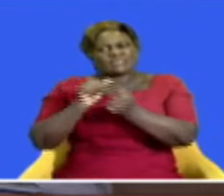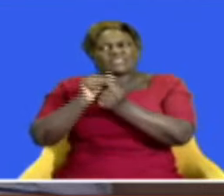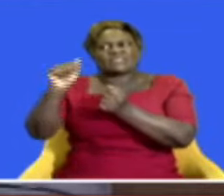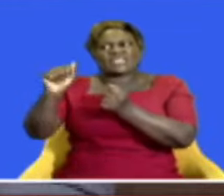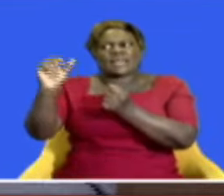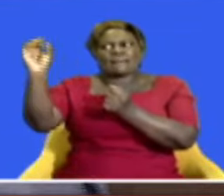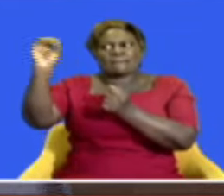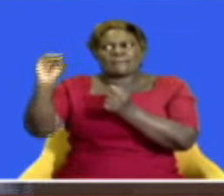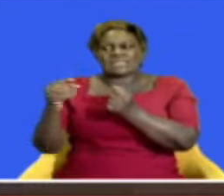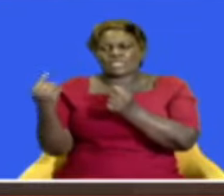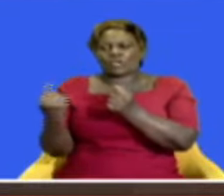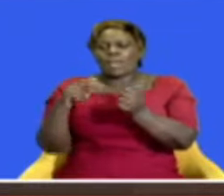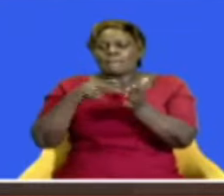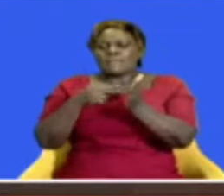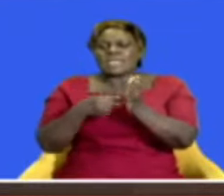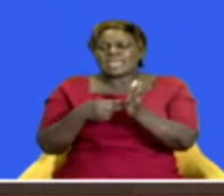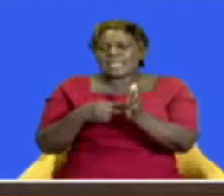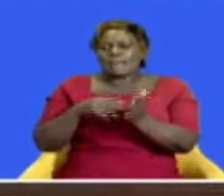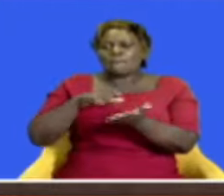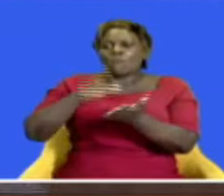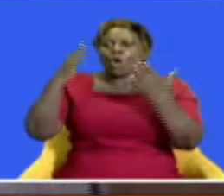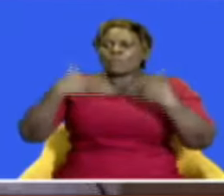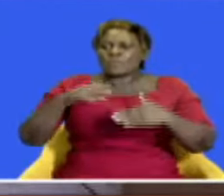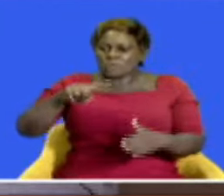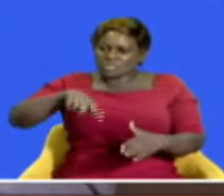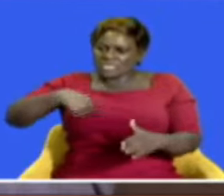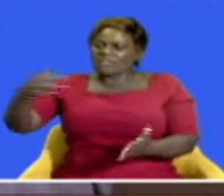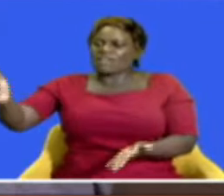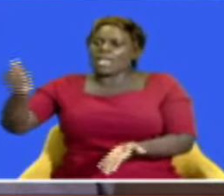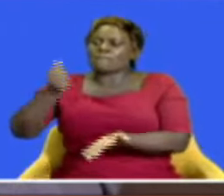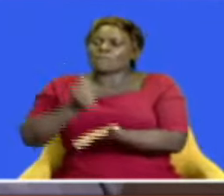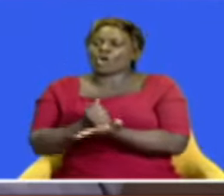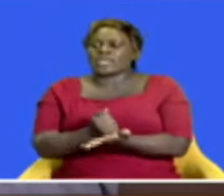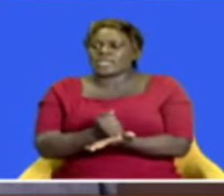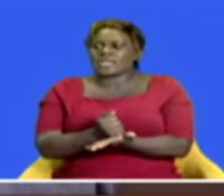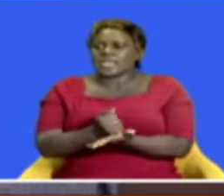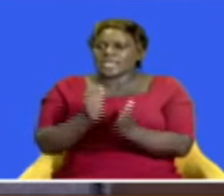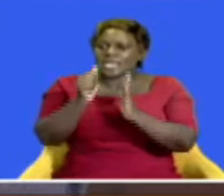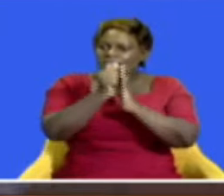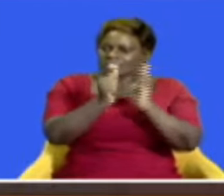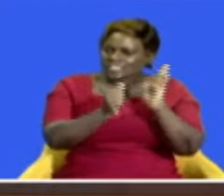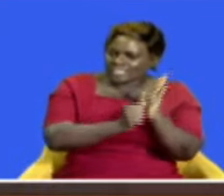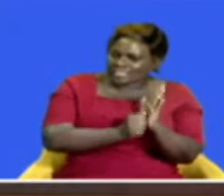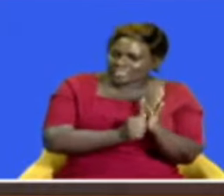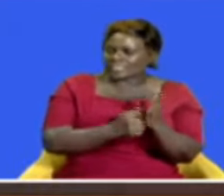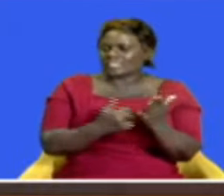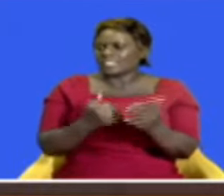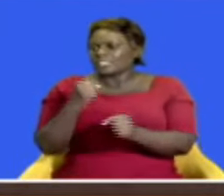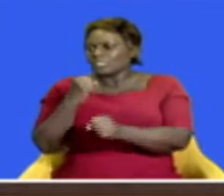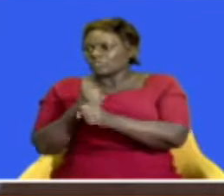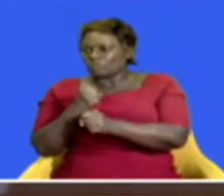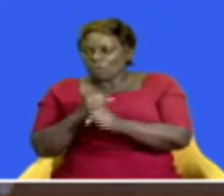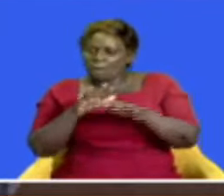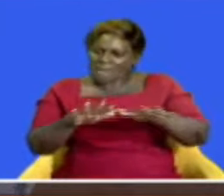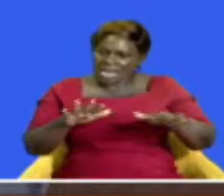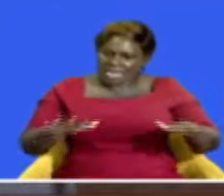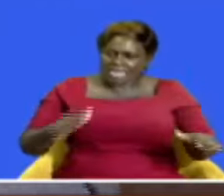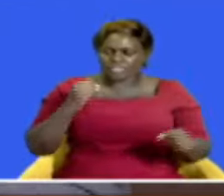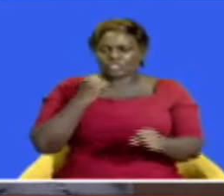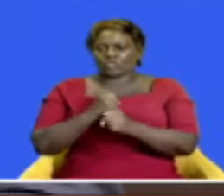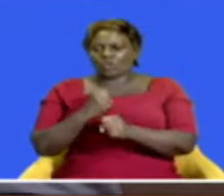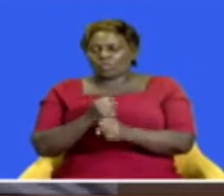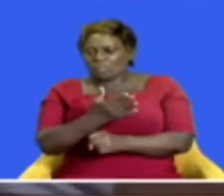15%. Kumaanisha kwamba hao watu wengi ndio hao wako kwenye, ndio hao maagents, ndio hao wanafanya kazi ya soko, ndio